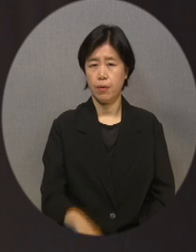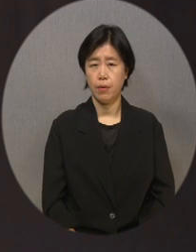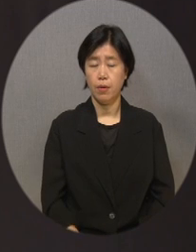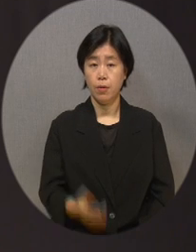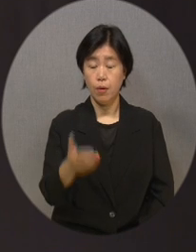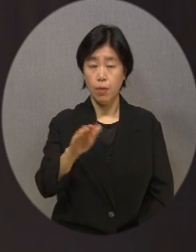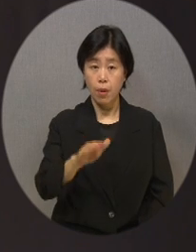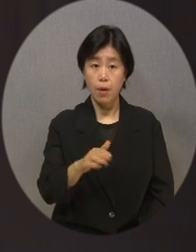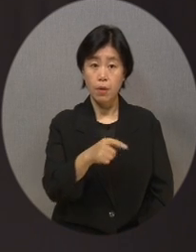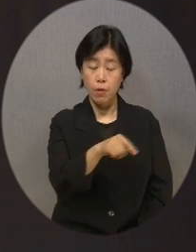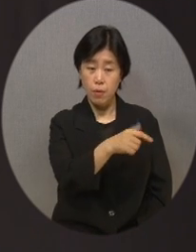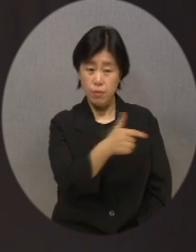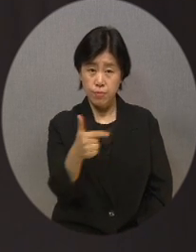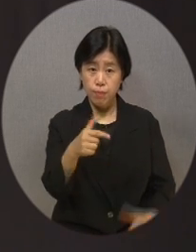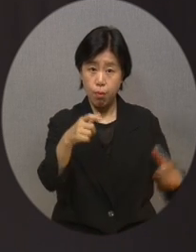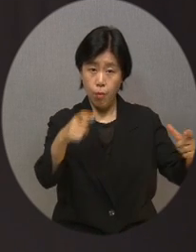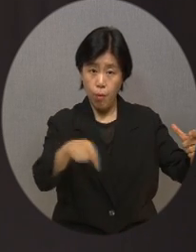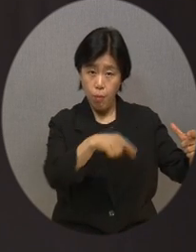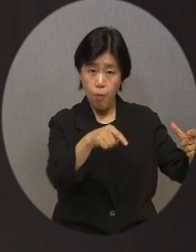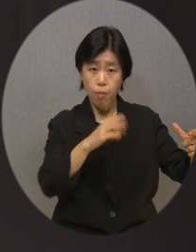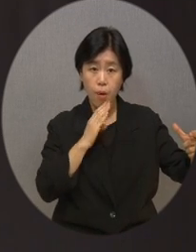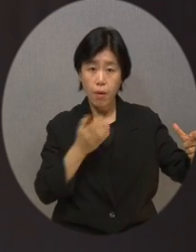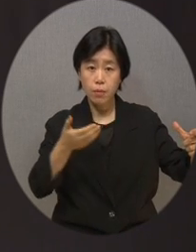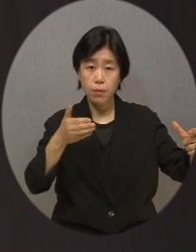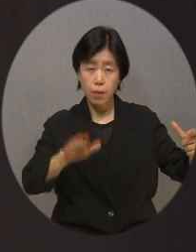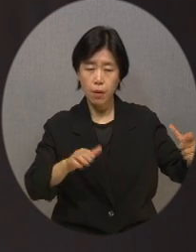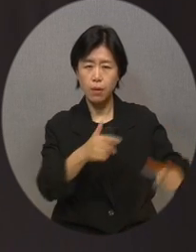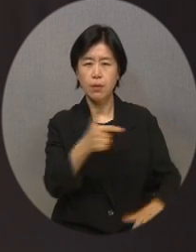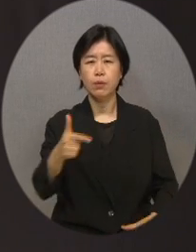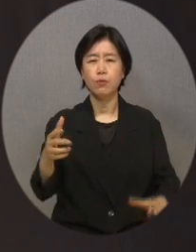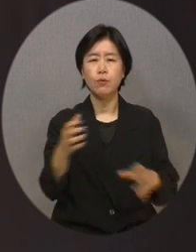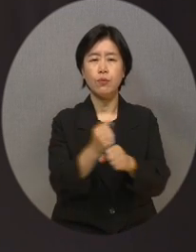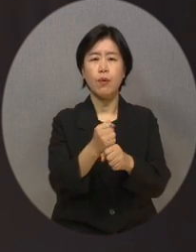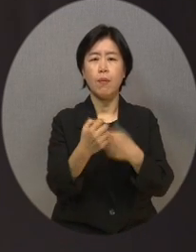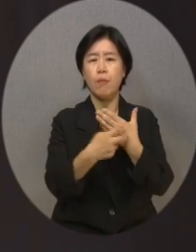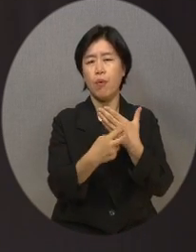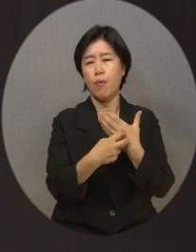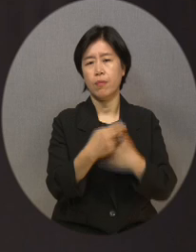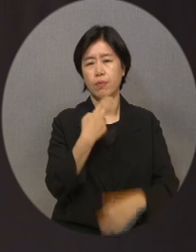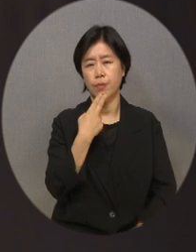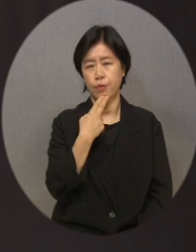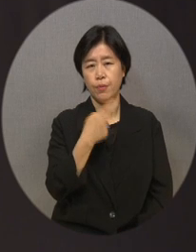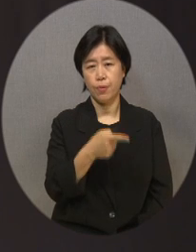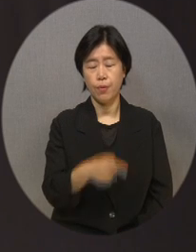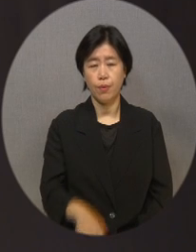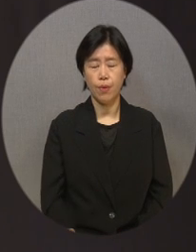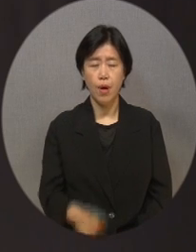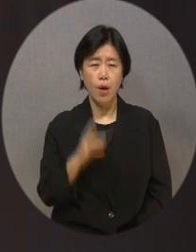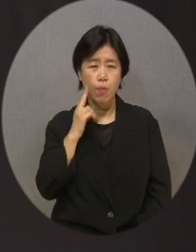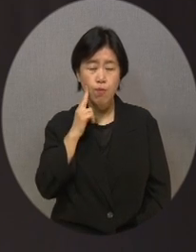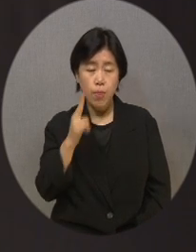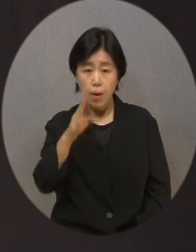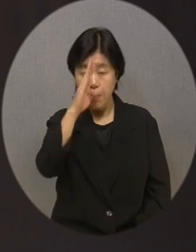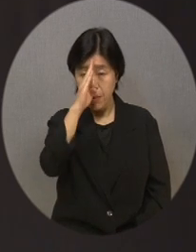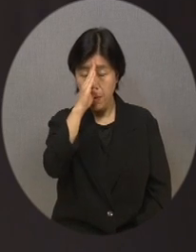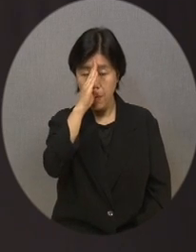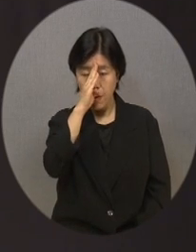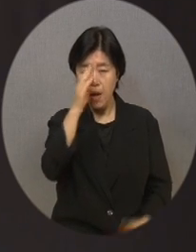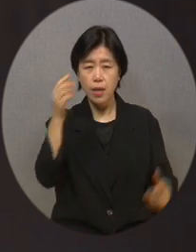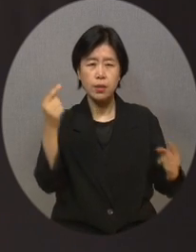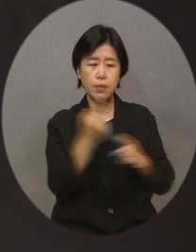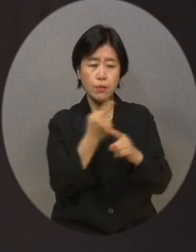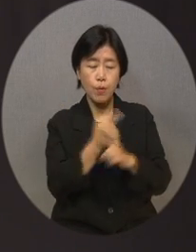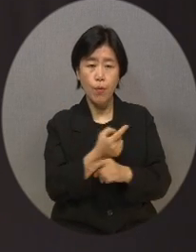불구하고 보건복지부가 지정하는 3급 의료기관, 그러니까 중증치료를 중점적으로 할 수 있는 요소가 그런